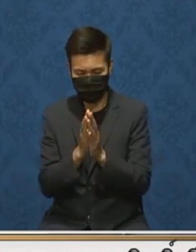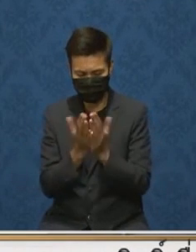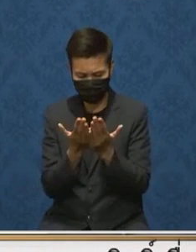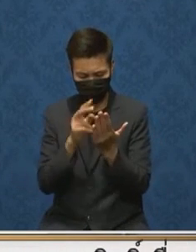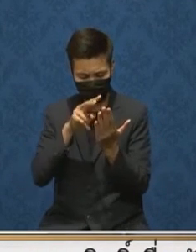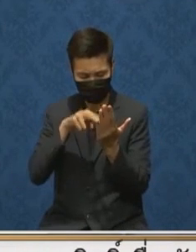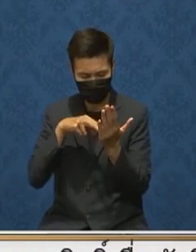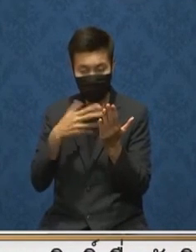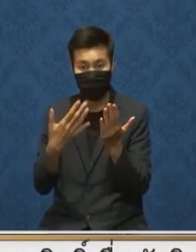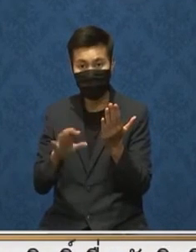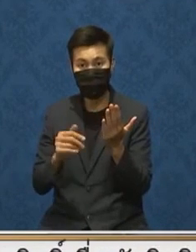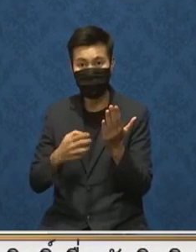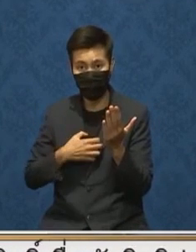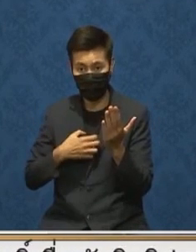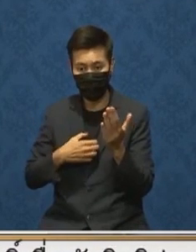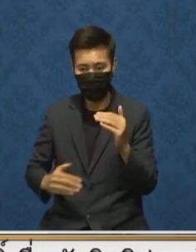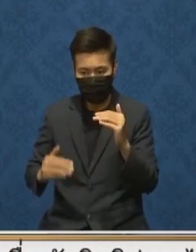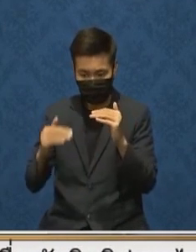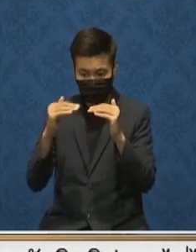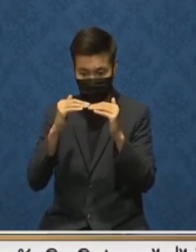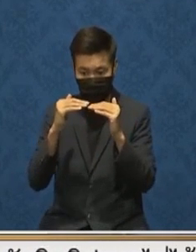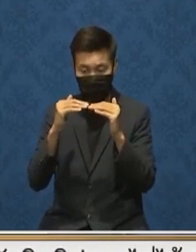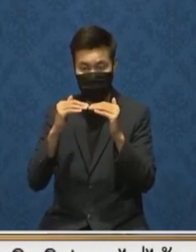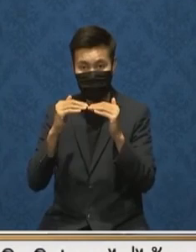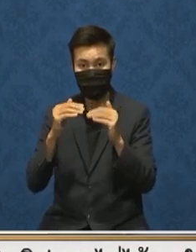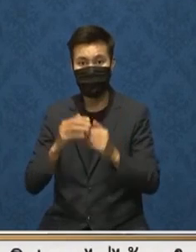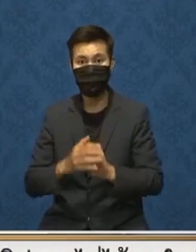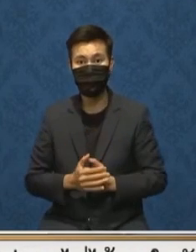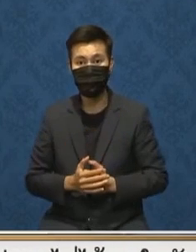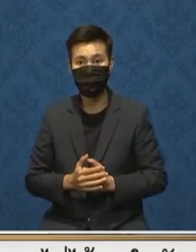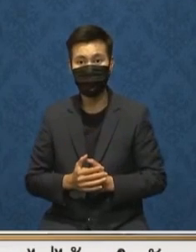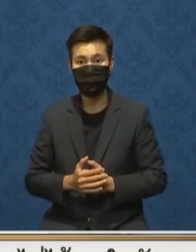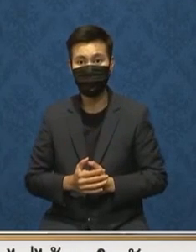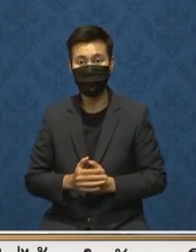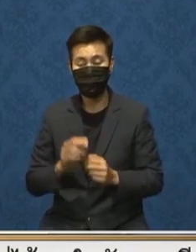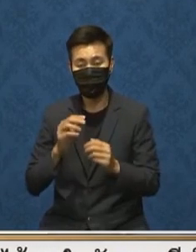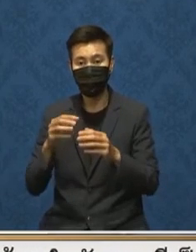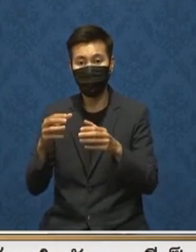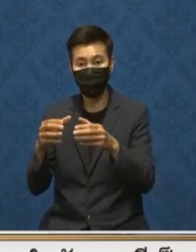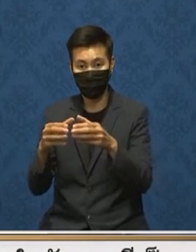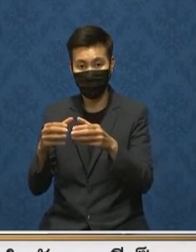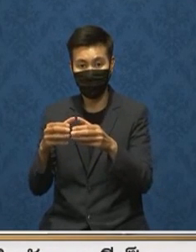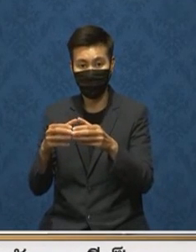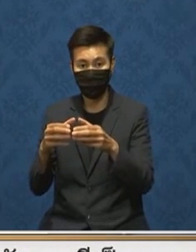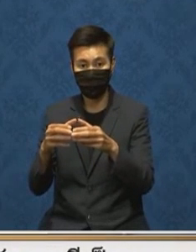ธิแก่คนในกลุ่ม